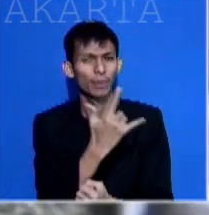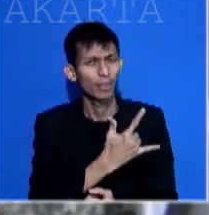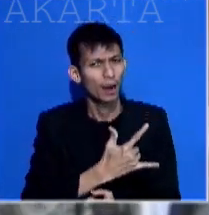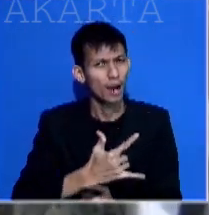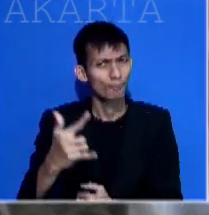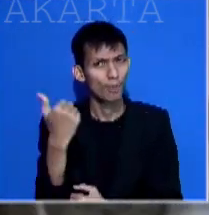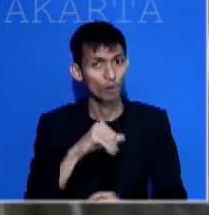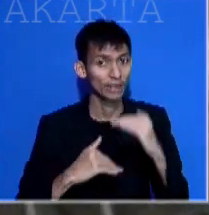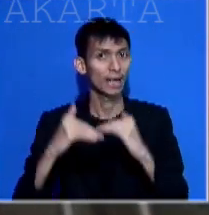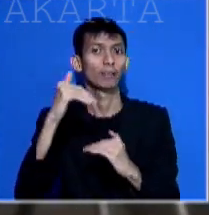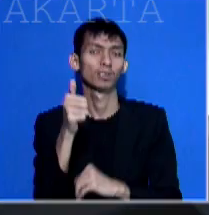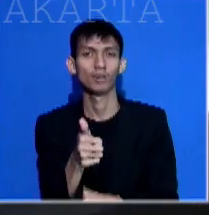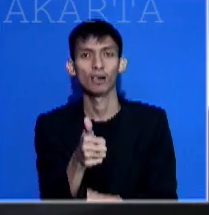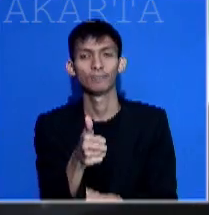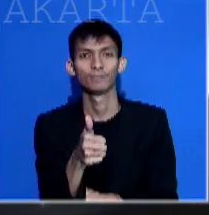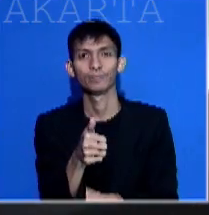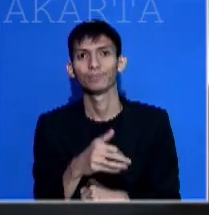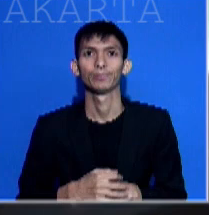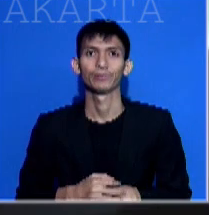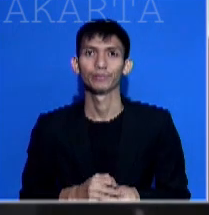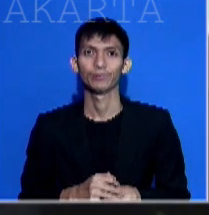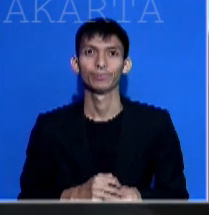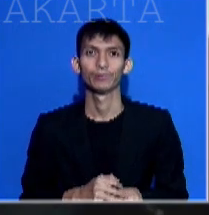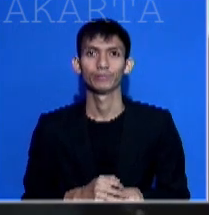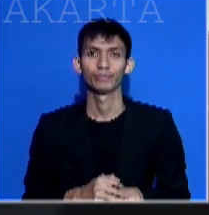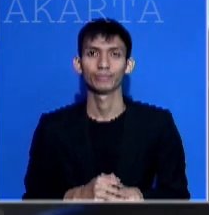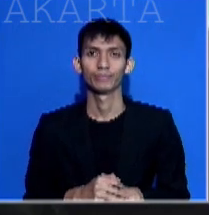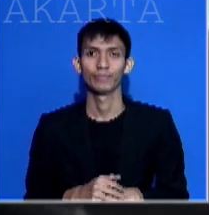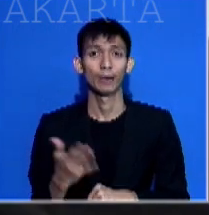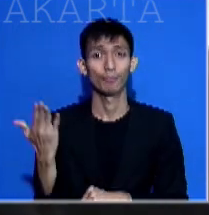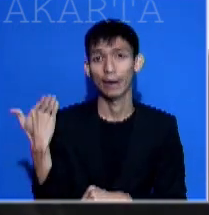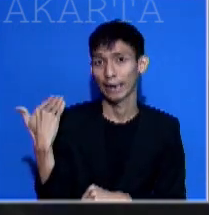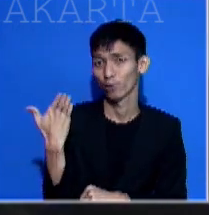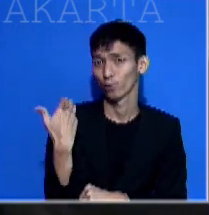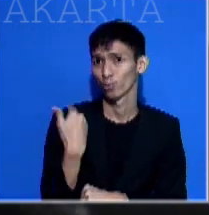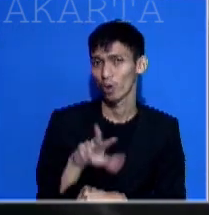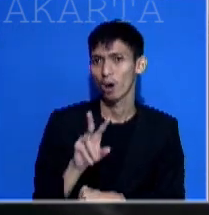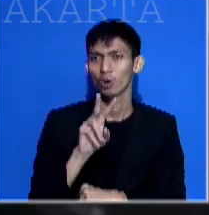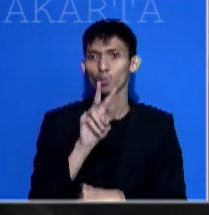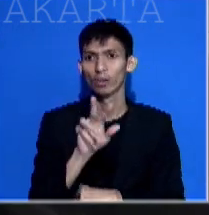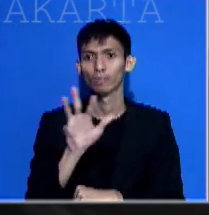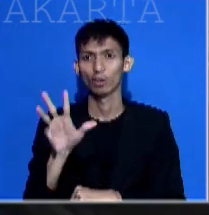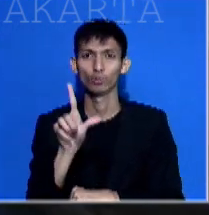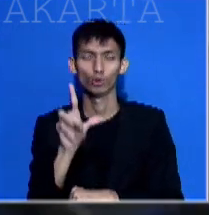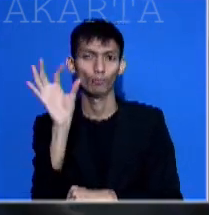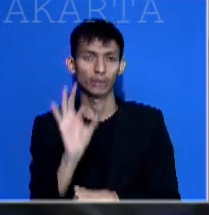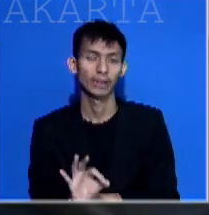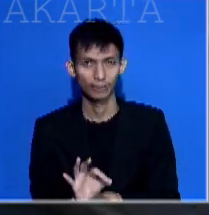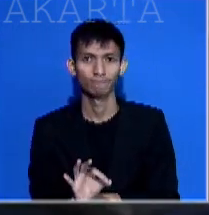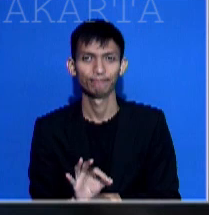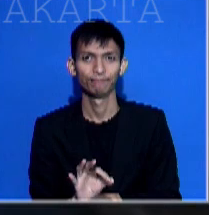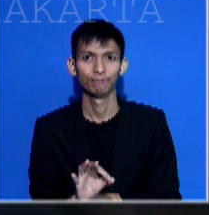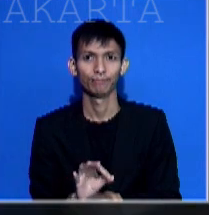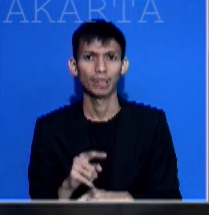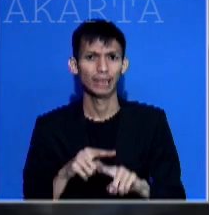dapat ditingkatkan. Sudah sekitar atas 97%. Tapi kan ini setiap